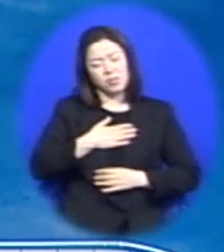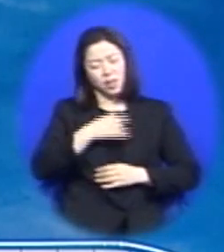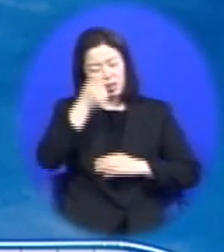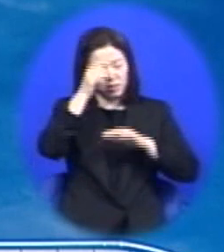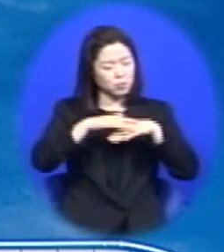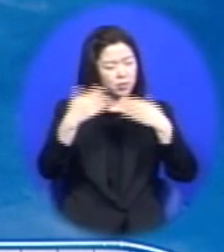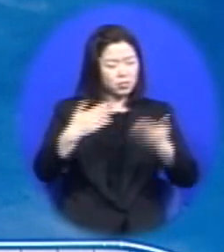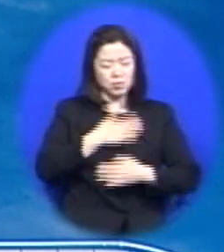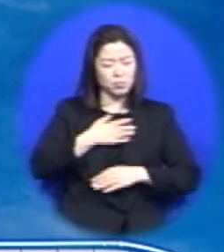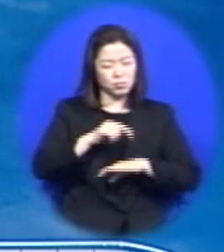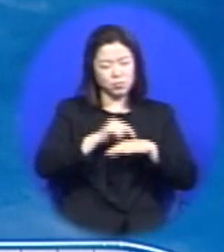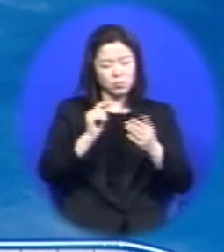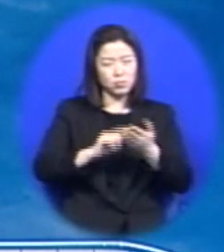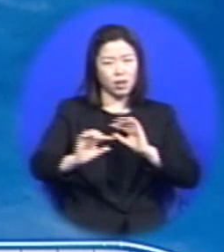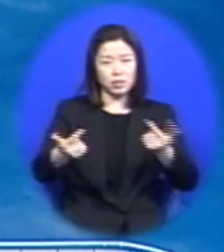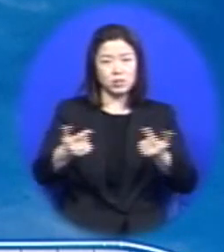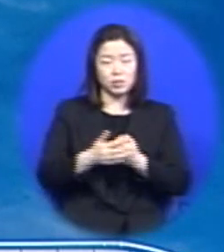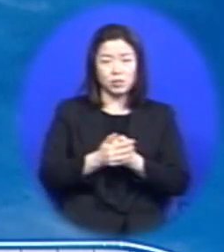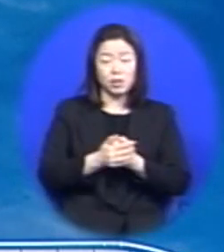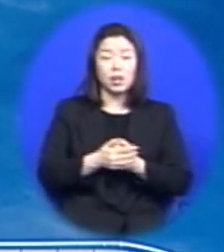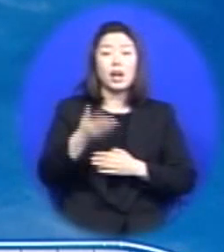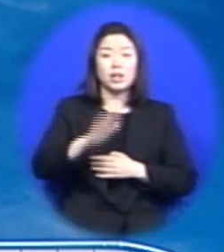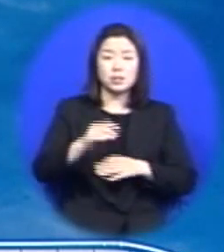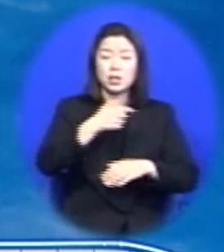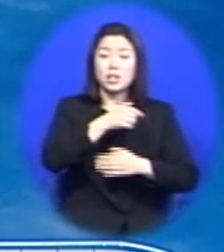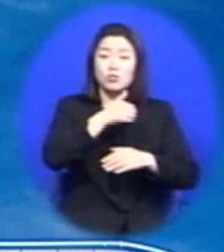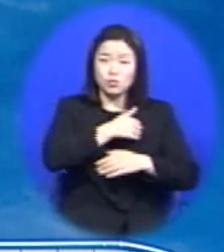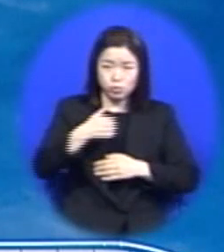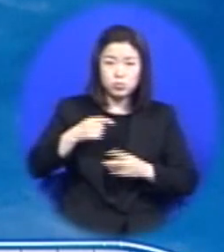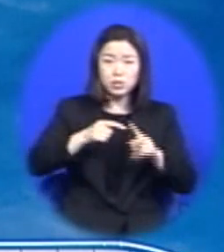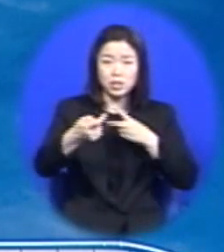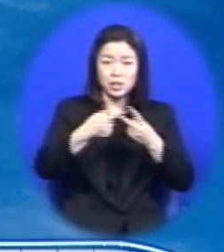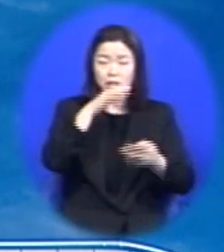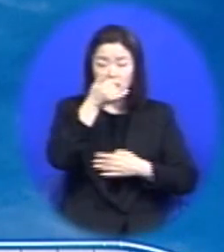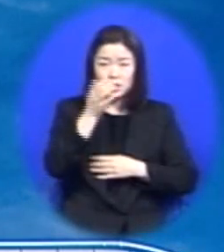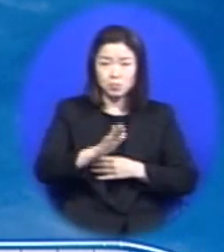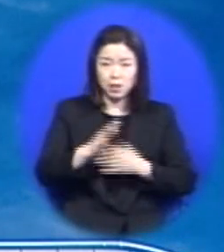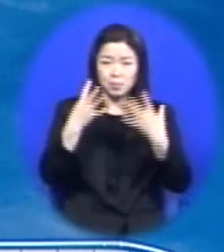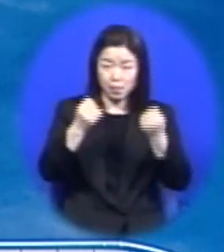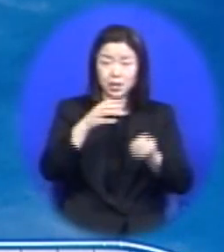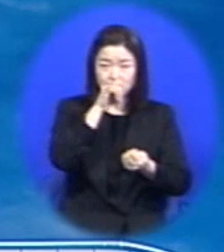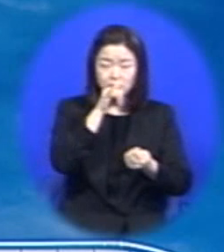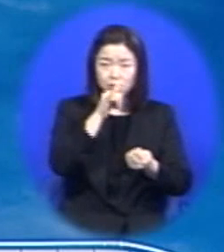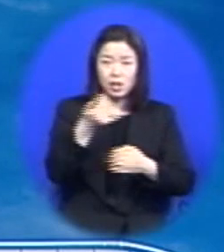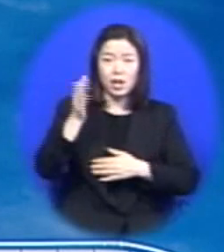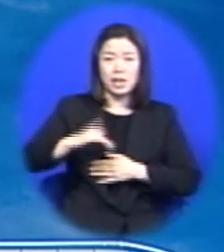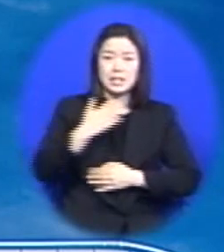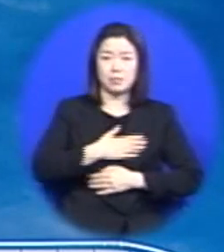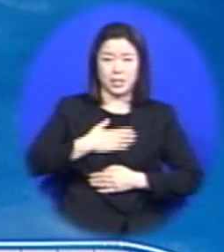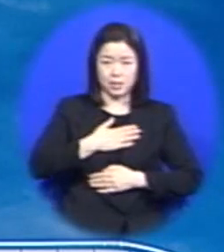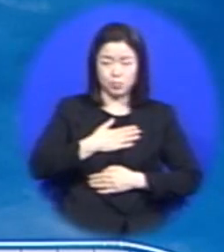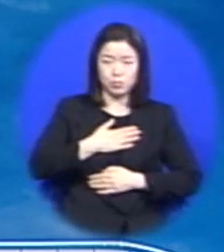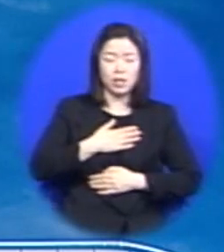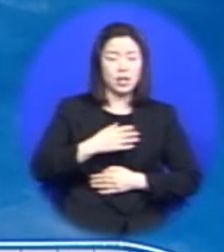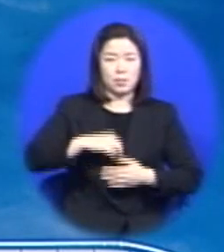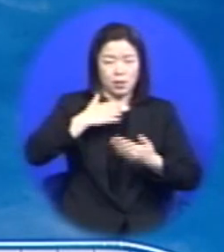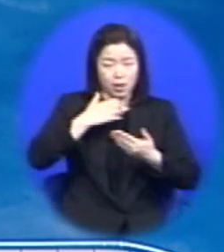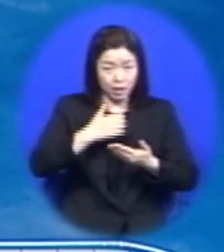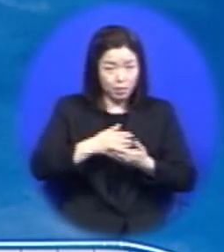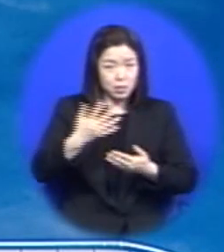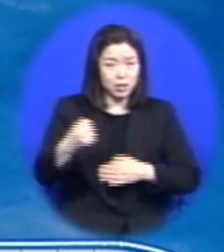아니에요. 충분히 이해돼요. 그런 순간에 수도 없이 많아요. 그런데 기분으로 감정으로 예배 드리면 안